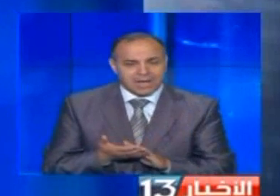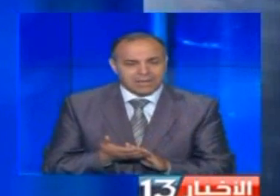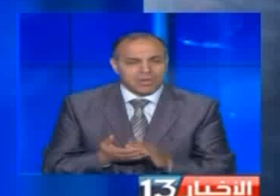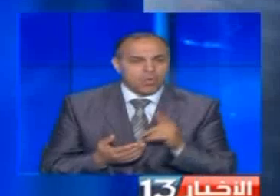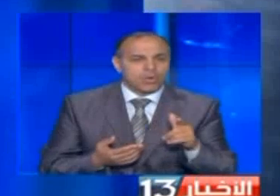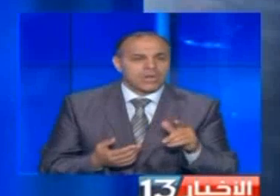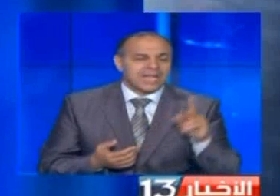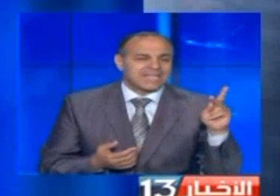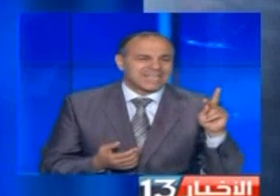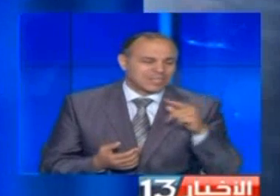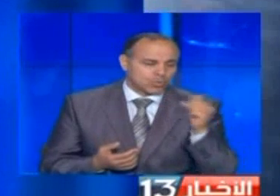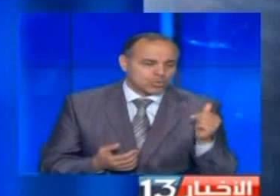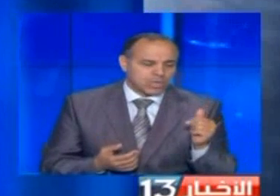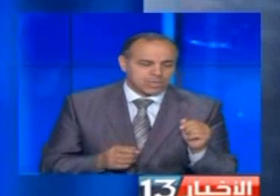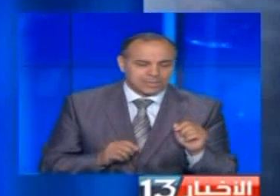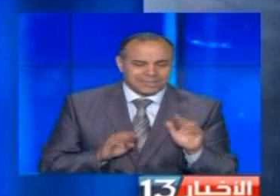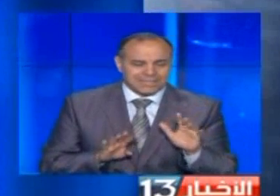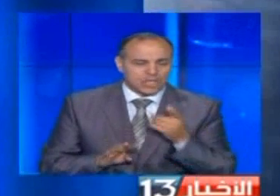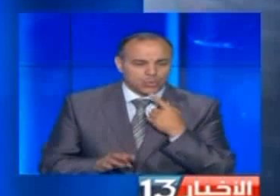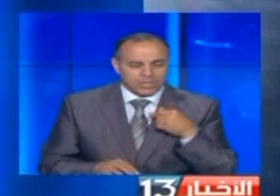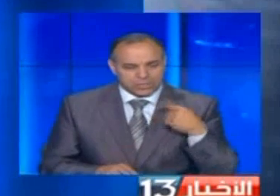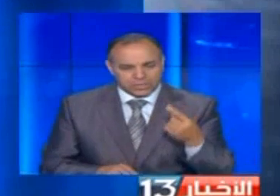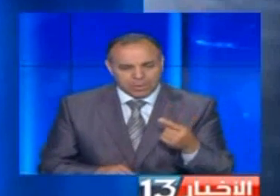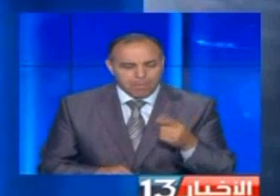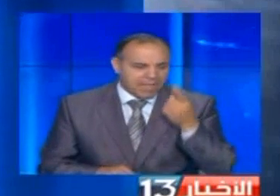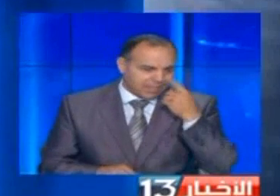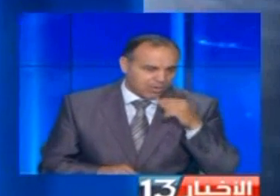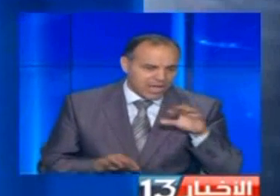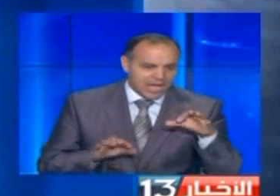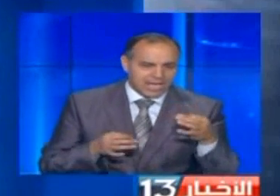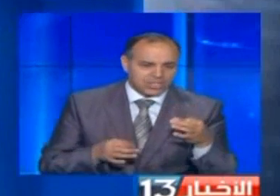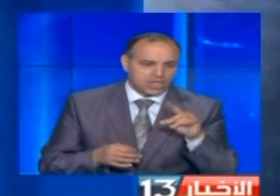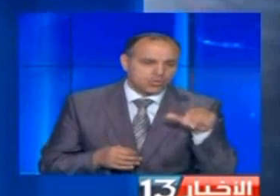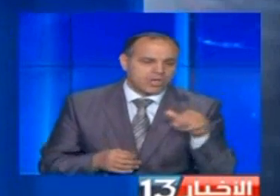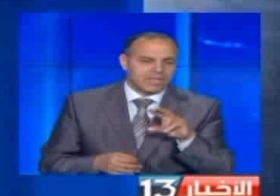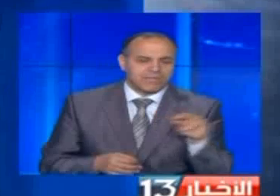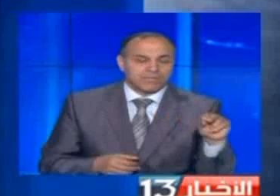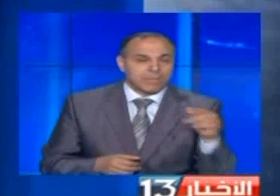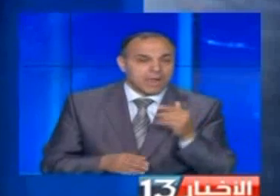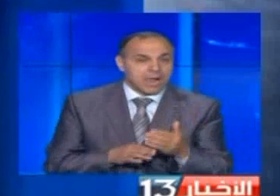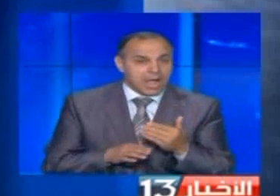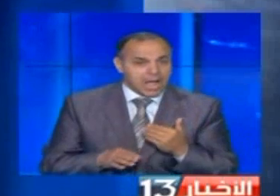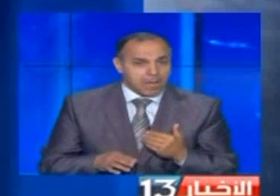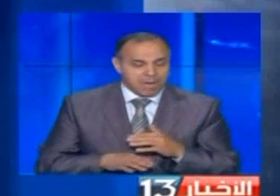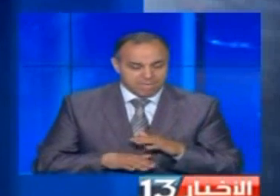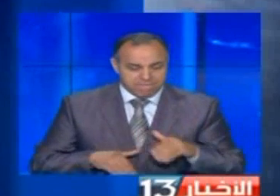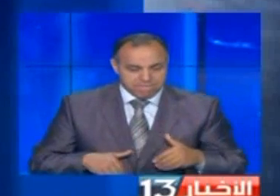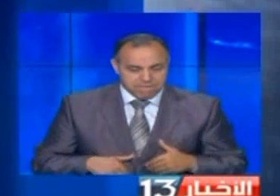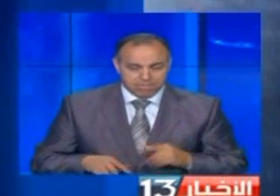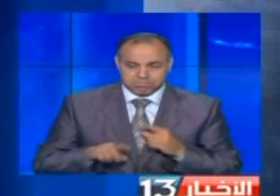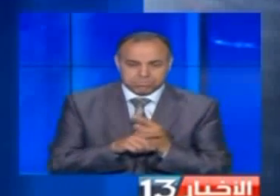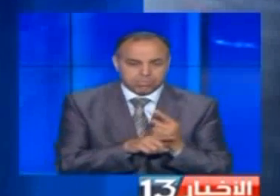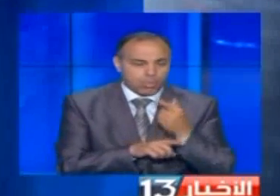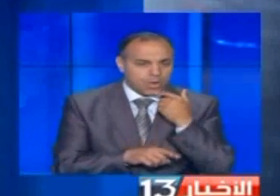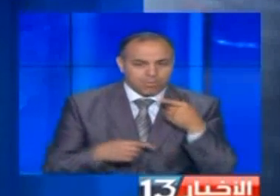مع كازاخستان في 9 جوان، ثم تايوان في 10 من الشهر نفسه، قبل أن يختتم سلسلة